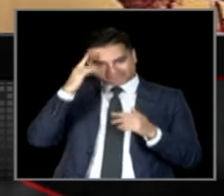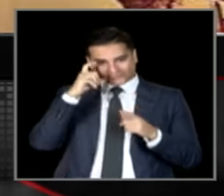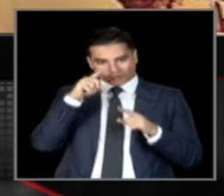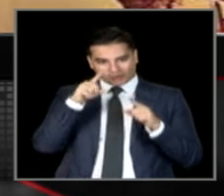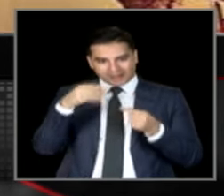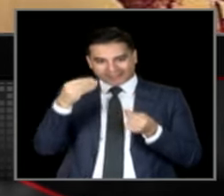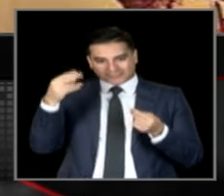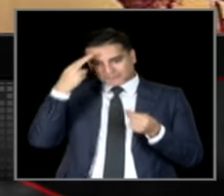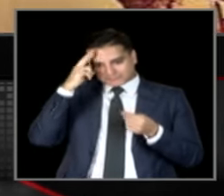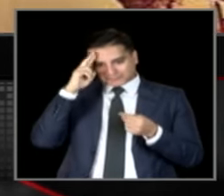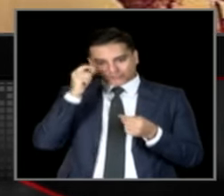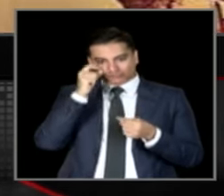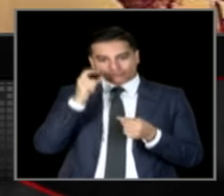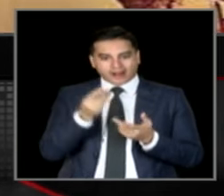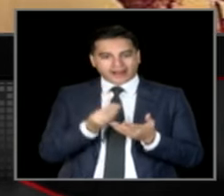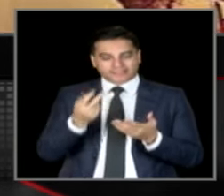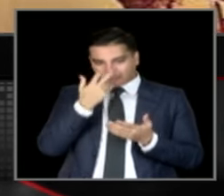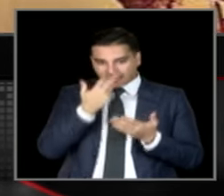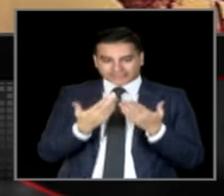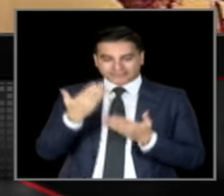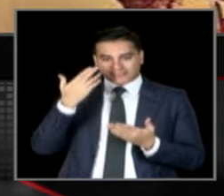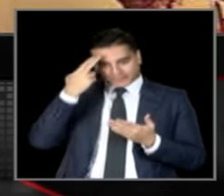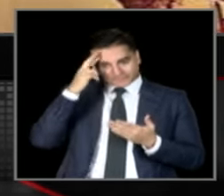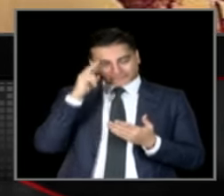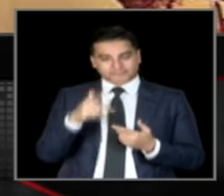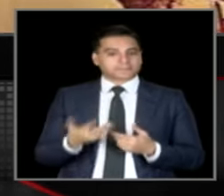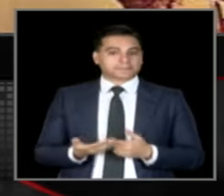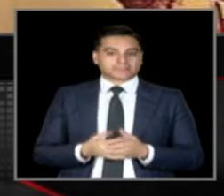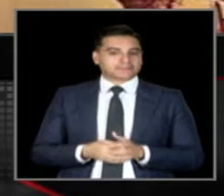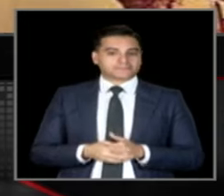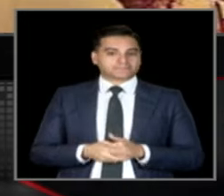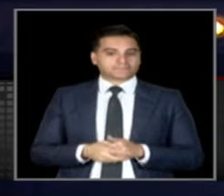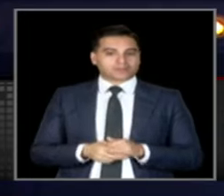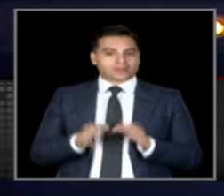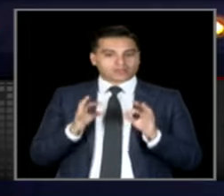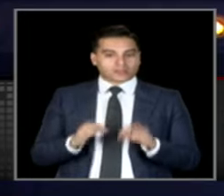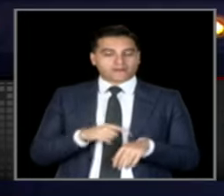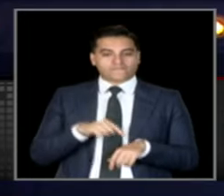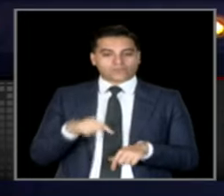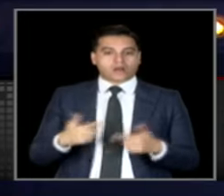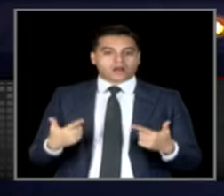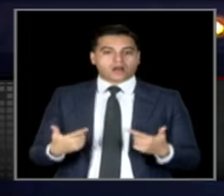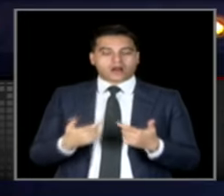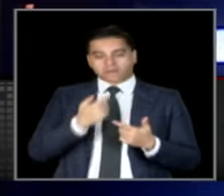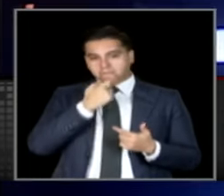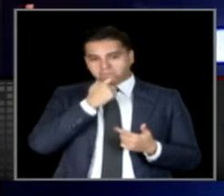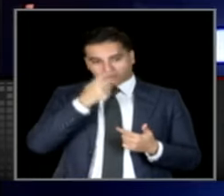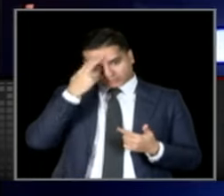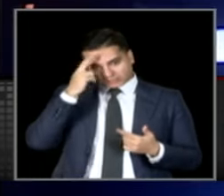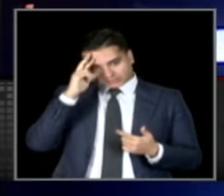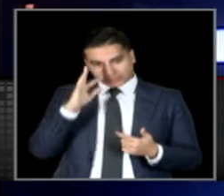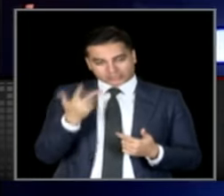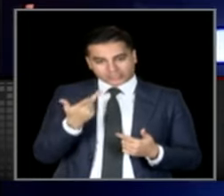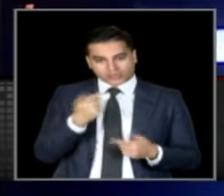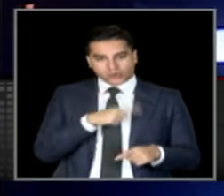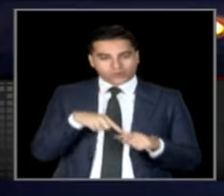شخصية كان بيعبر على لسانها عن المجتمع ومعاناته اليومية طبعاً في ظل الاحتلال البريطاني